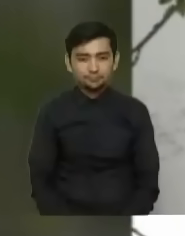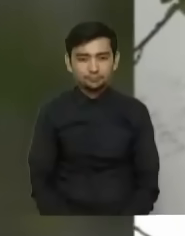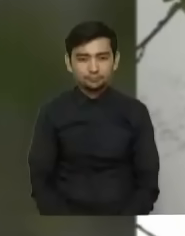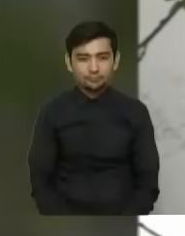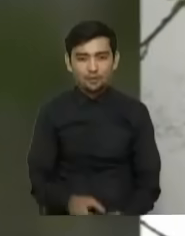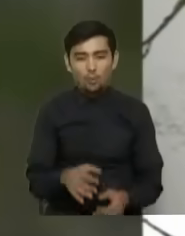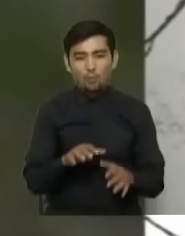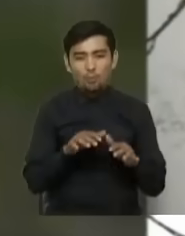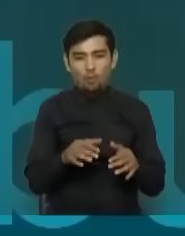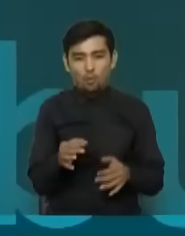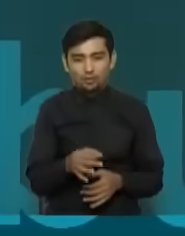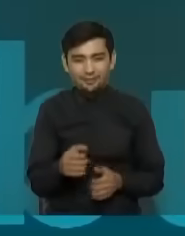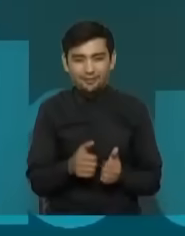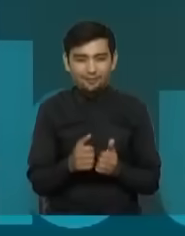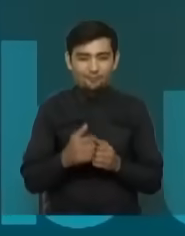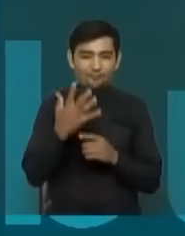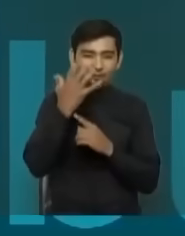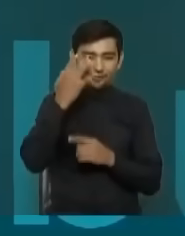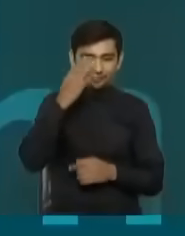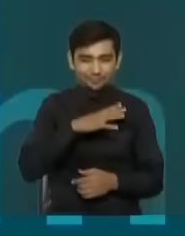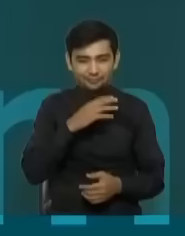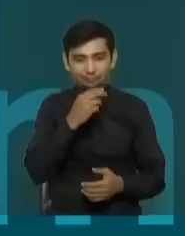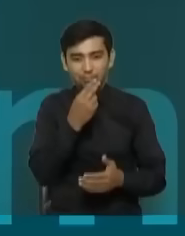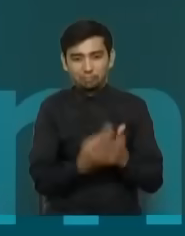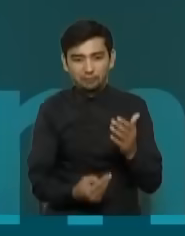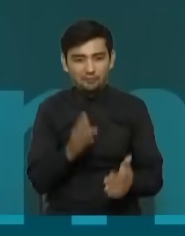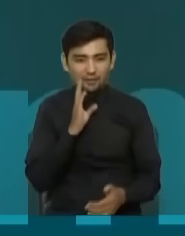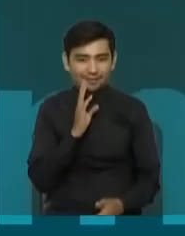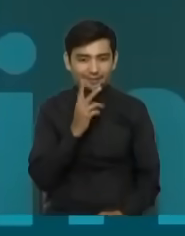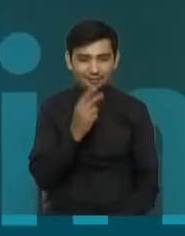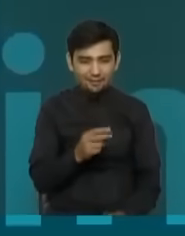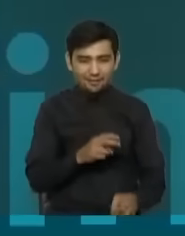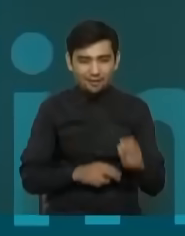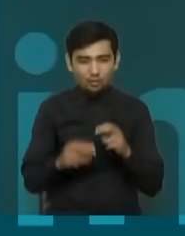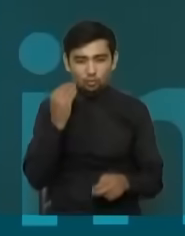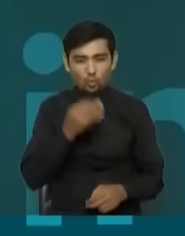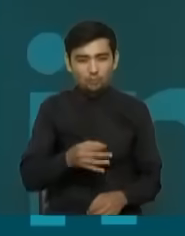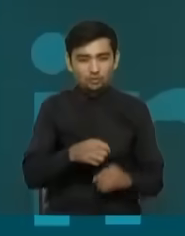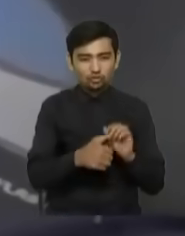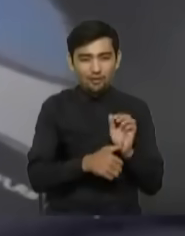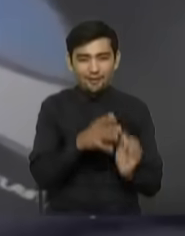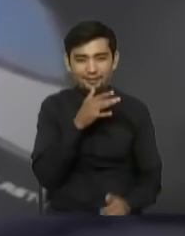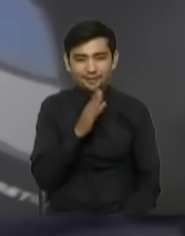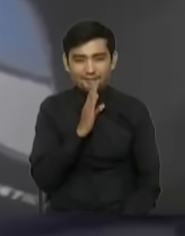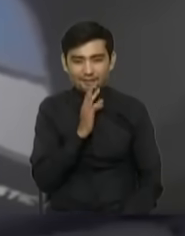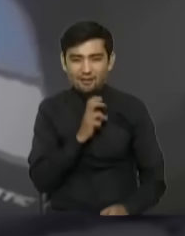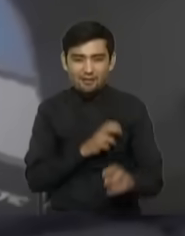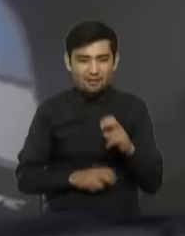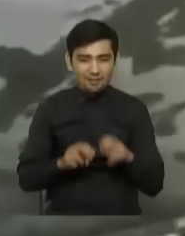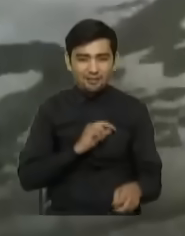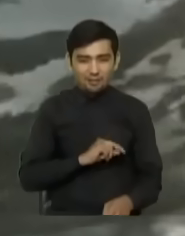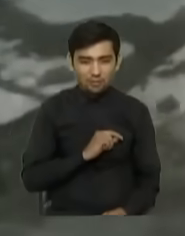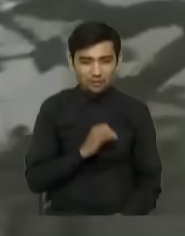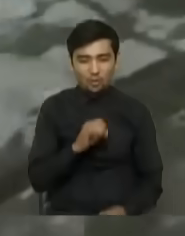Өзен жағасында селфиге түсемін деп суға батып кетті. Түркістан облысында 3 күннен бері табылмай жатқан 16 жастағы қызды іздеу жұмыстарына